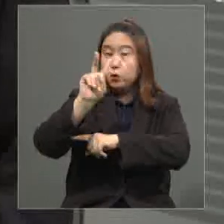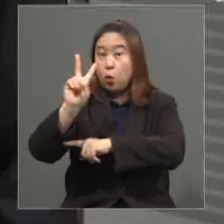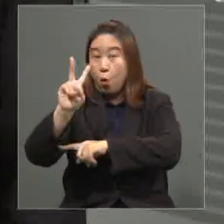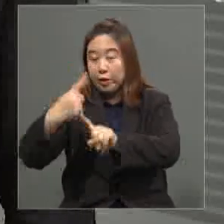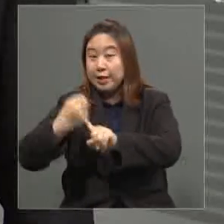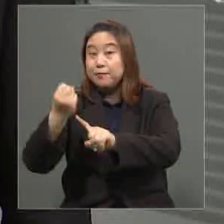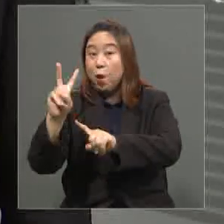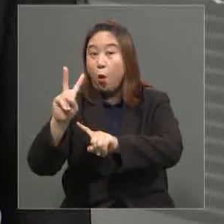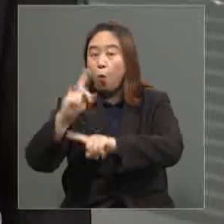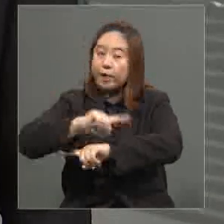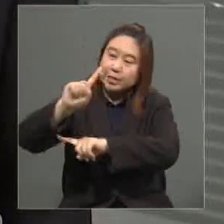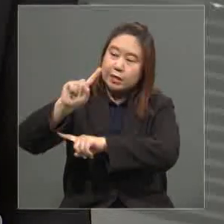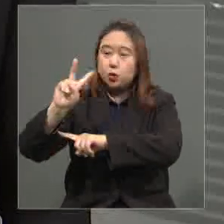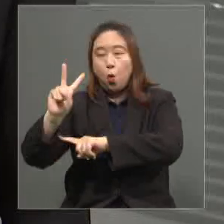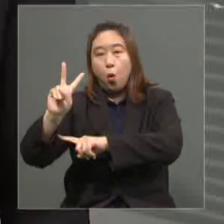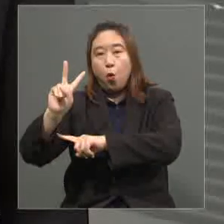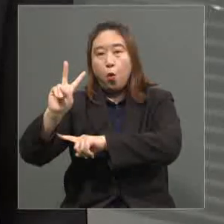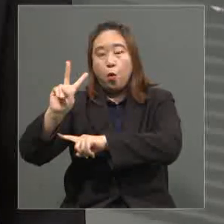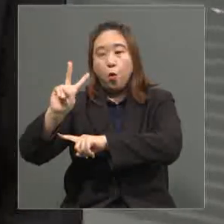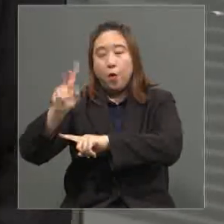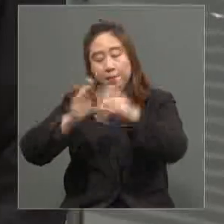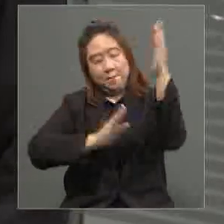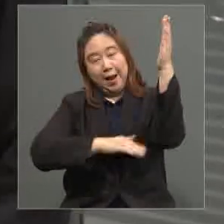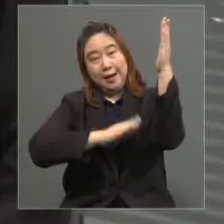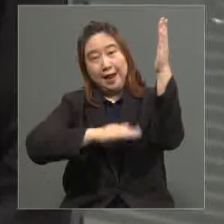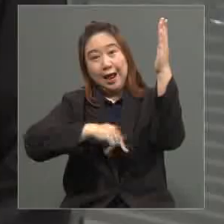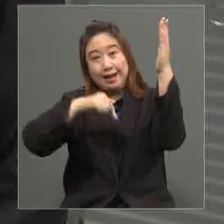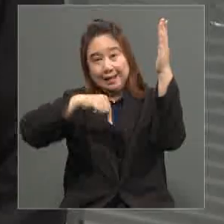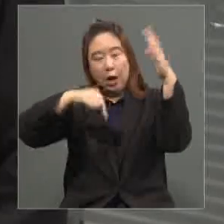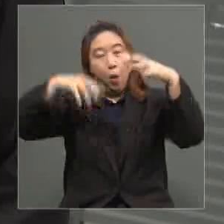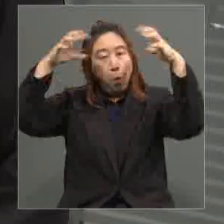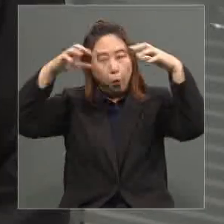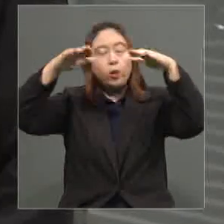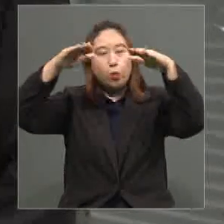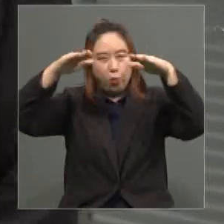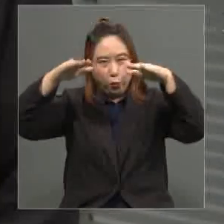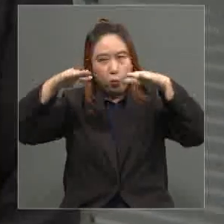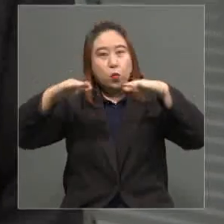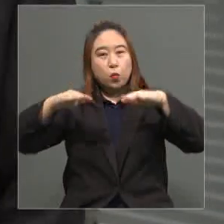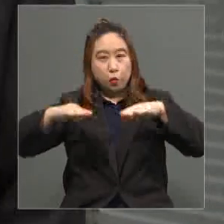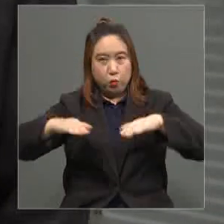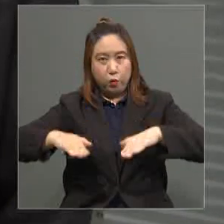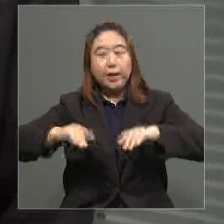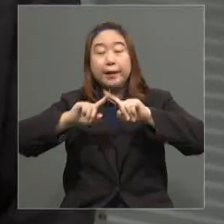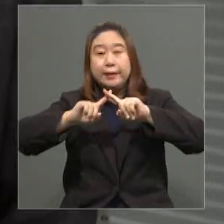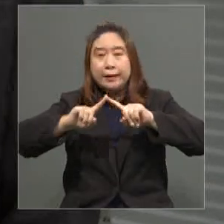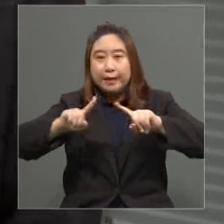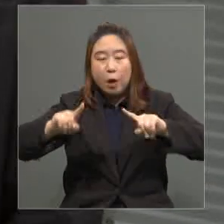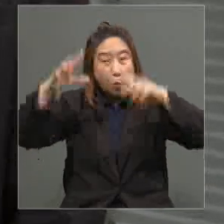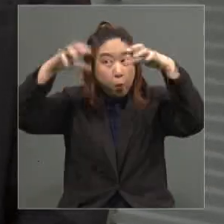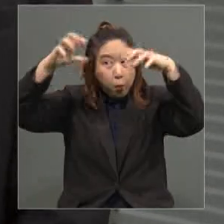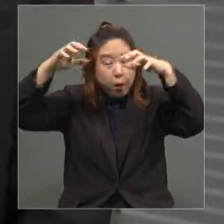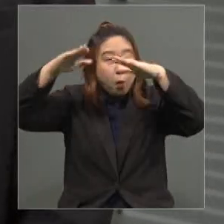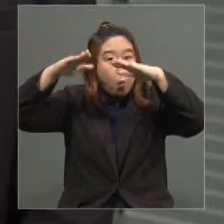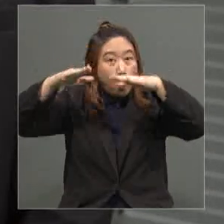องโอกาสทฝนในบริผ้ที่ภากใ้จะตดลง elevใค